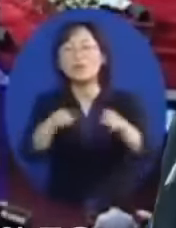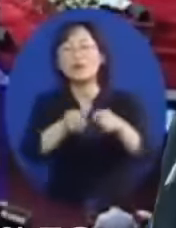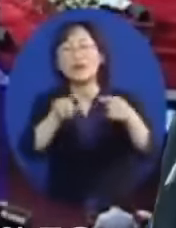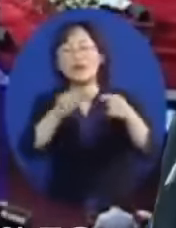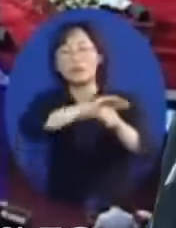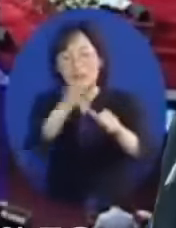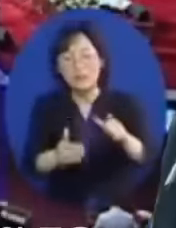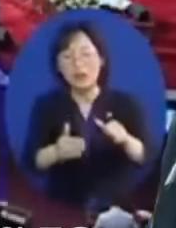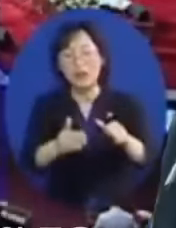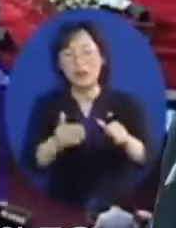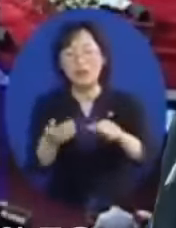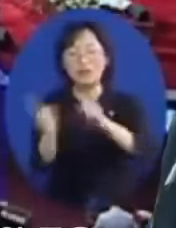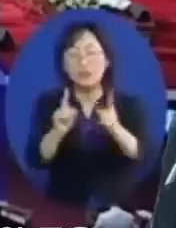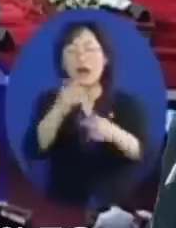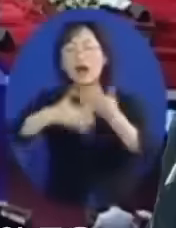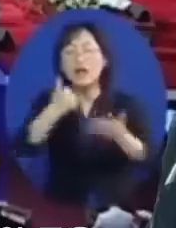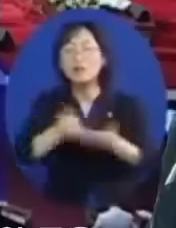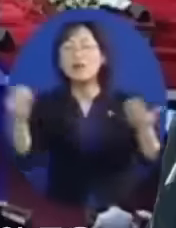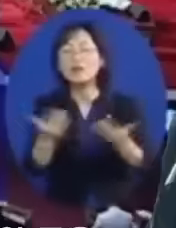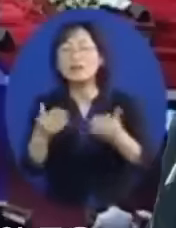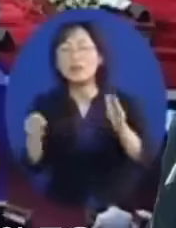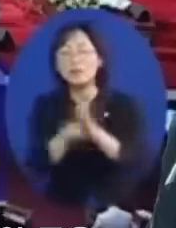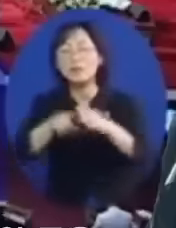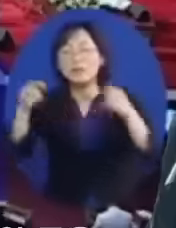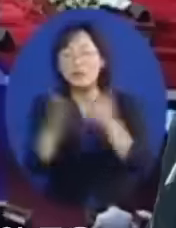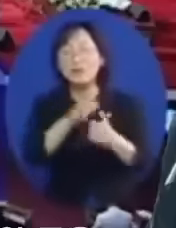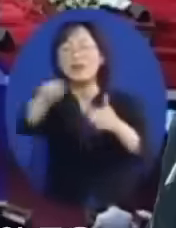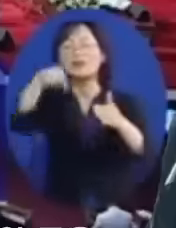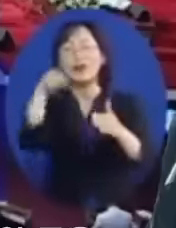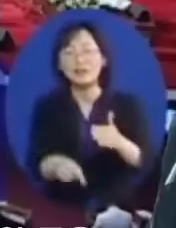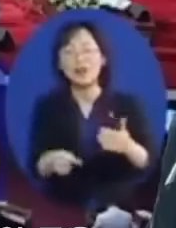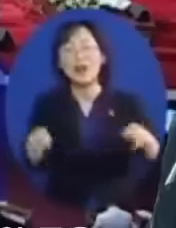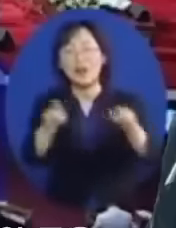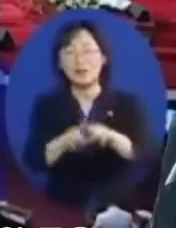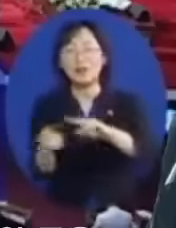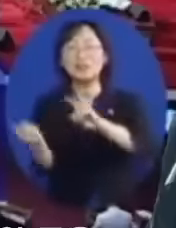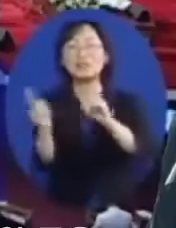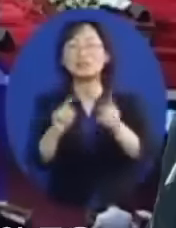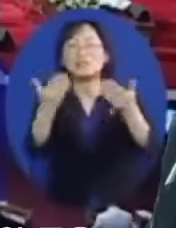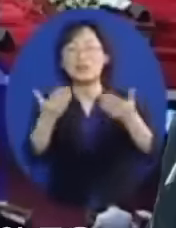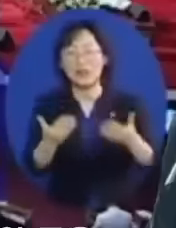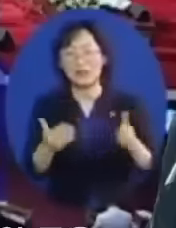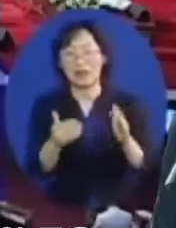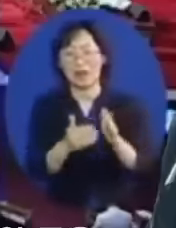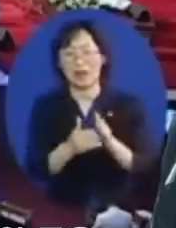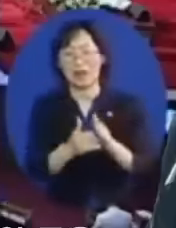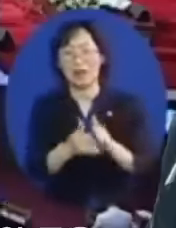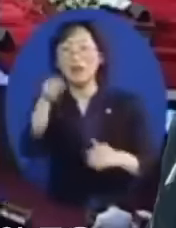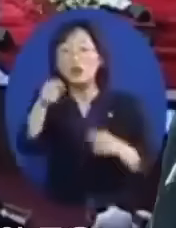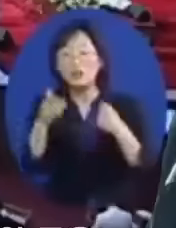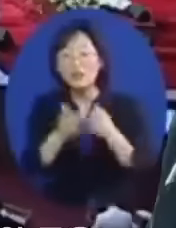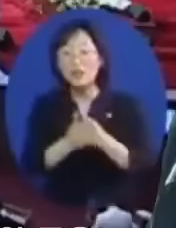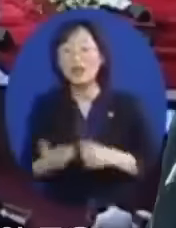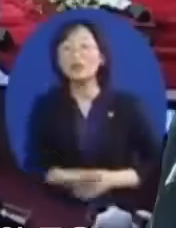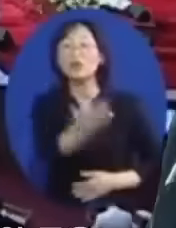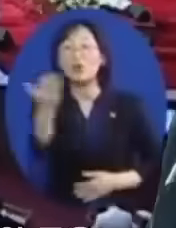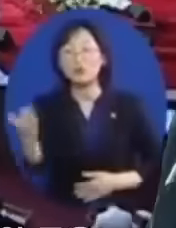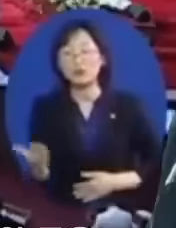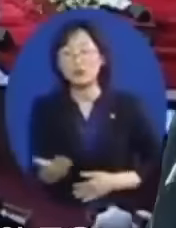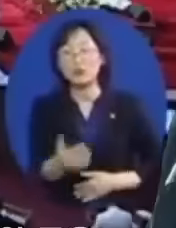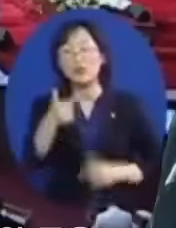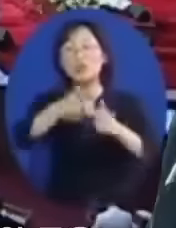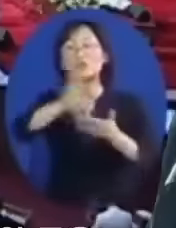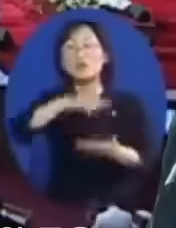그를 일으키신 하나님의 역사를 믿음으로 말미암아 그 안에서 함께 일으키심을 받았나니라. 그렇기 때문에 여러분은